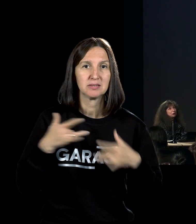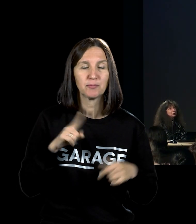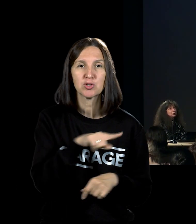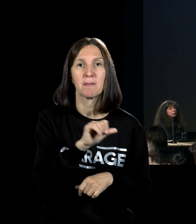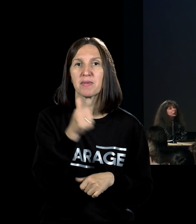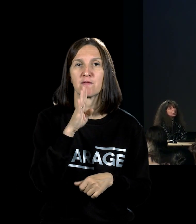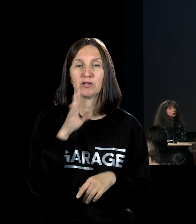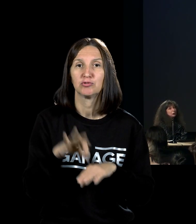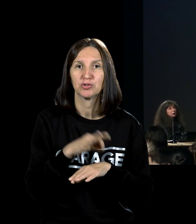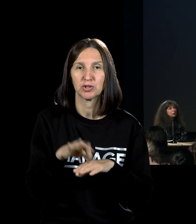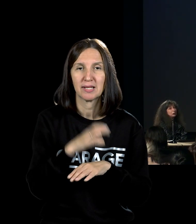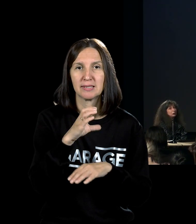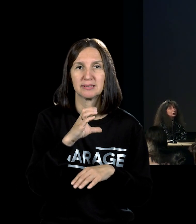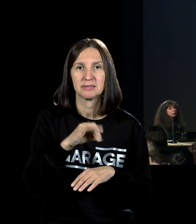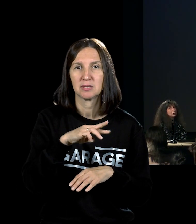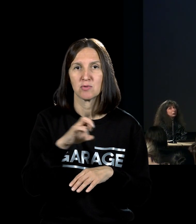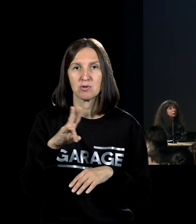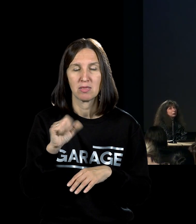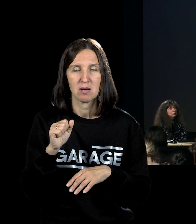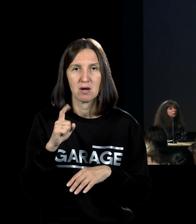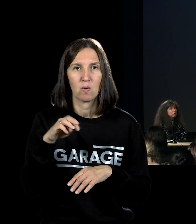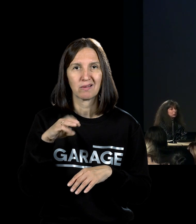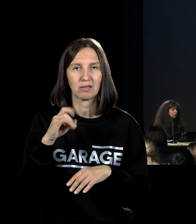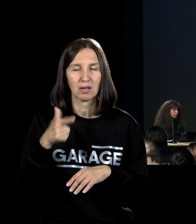первая жена, Симона Форти, была